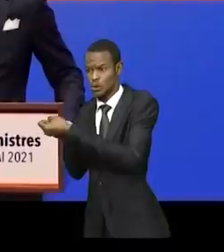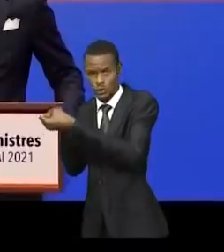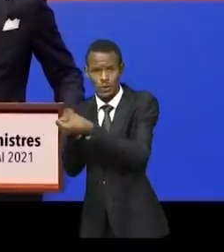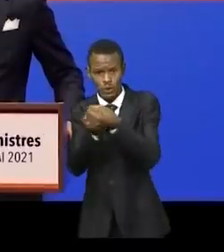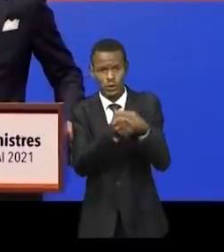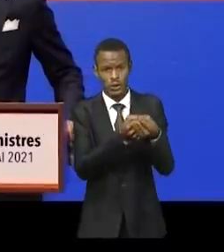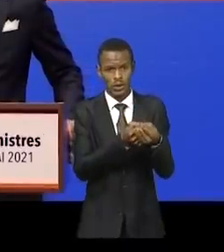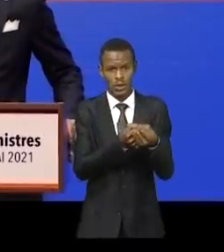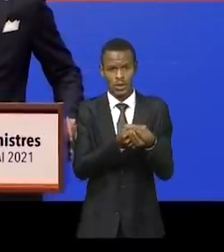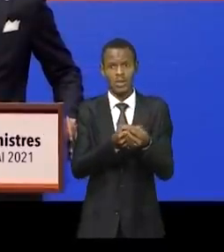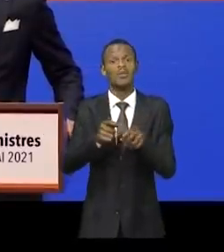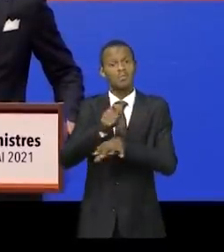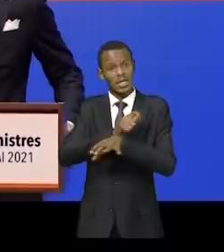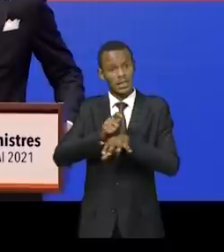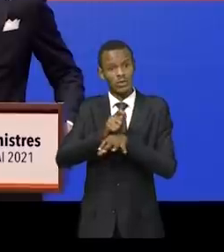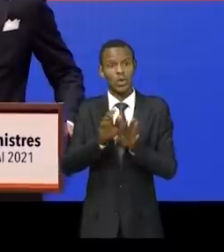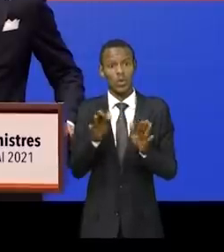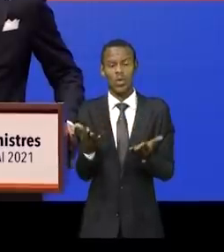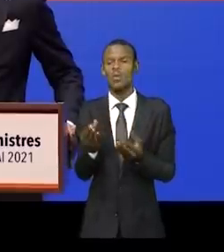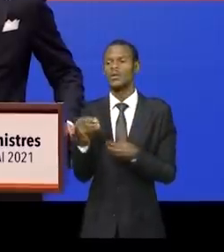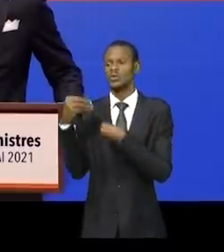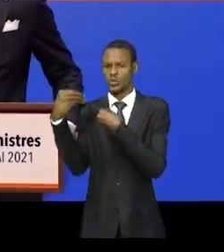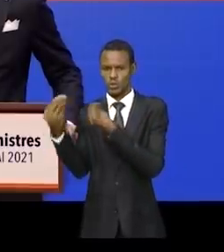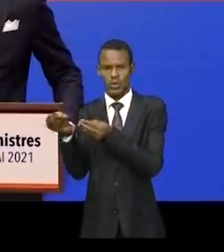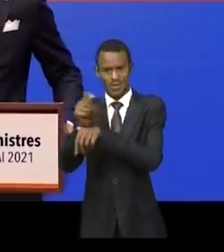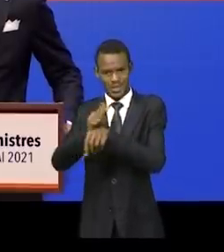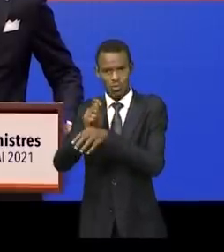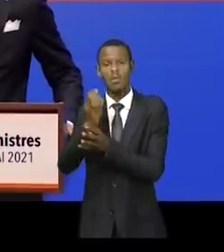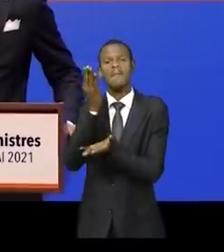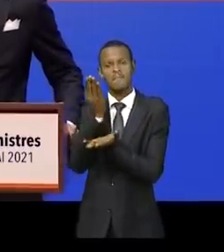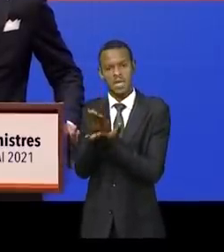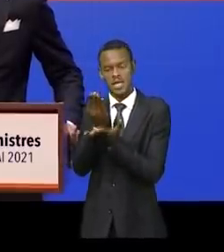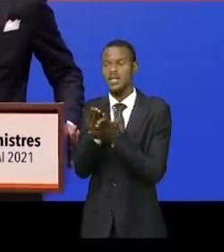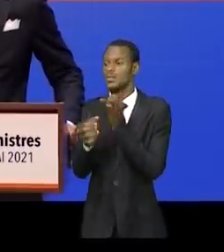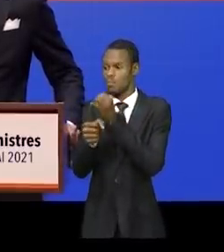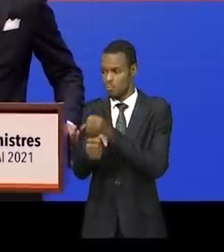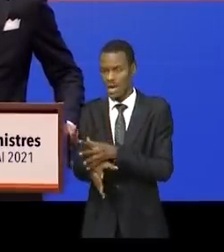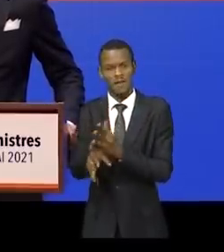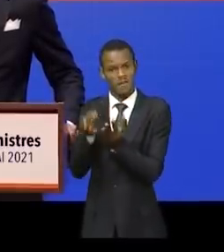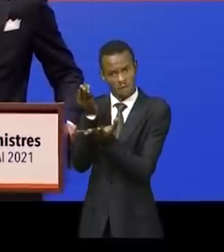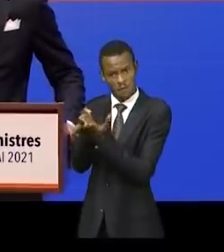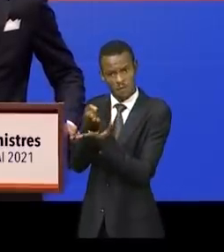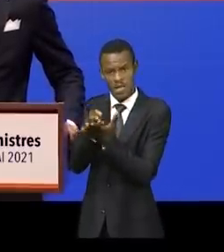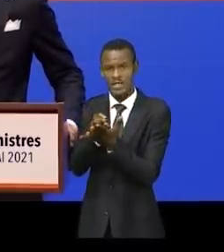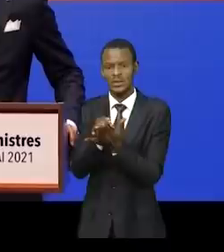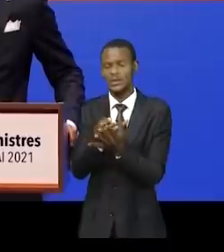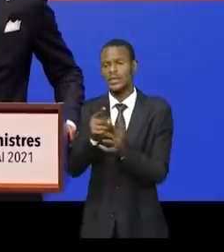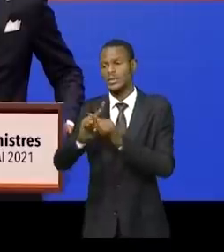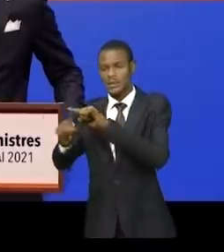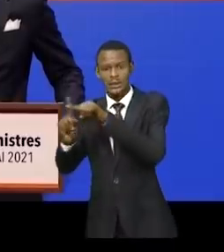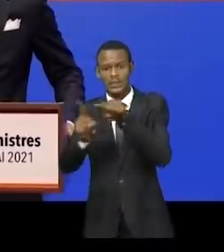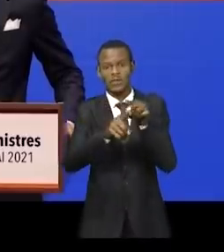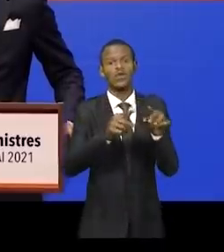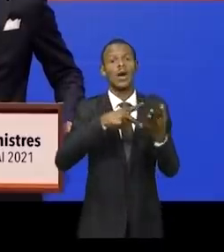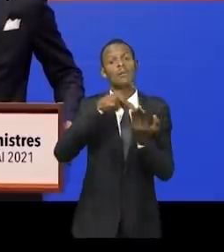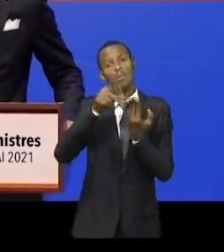question de leur doter d'un budget qui leur permette de financer certains projets, notamment la construction d'infrastructures de